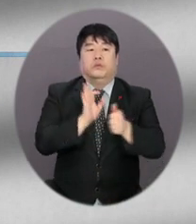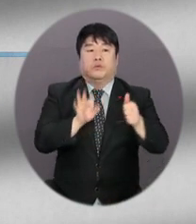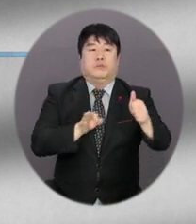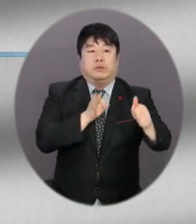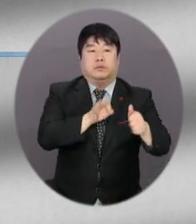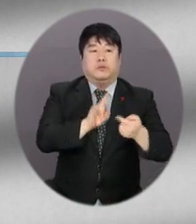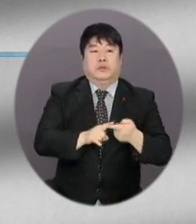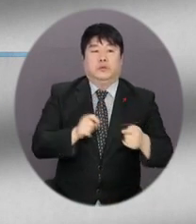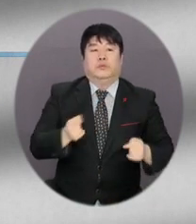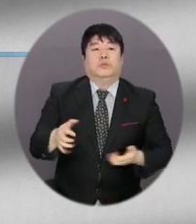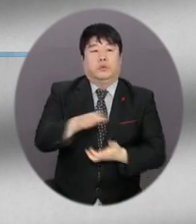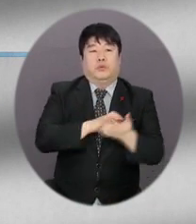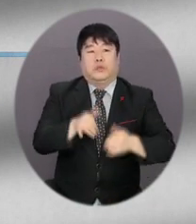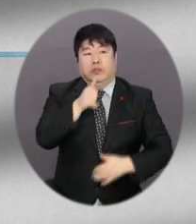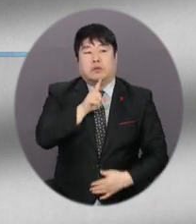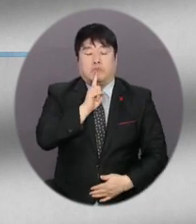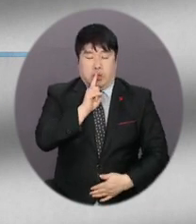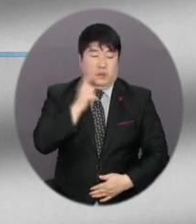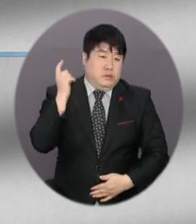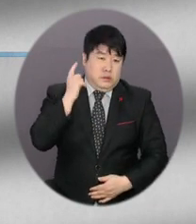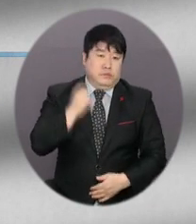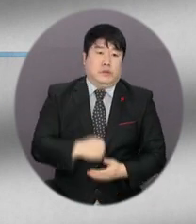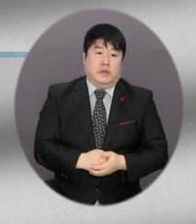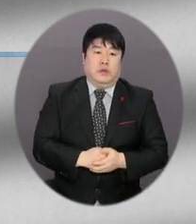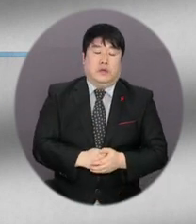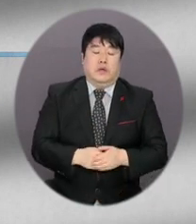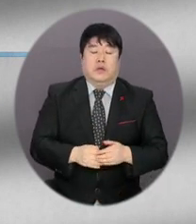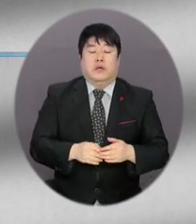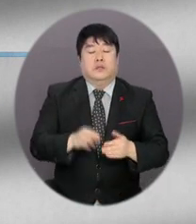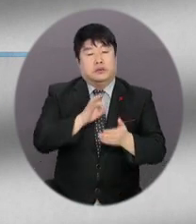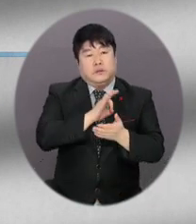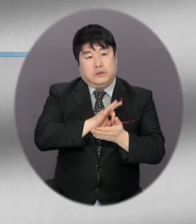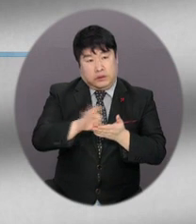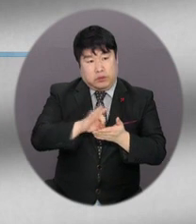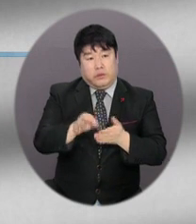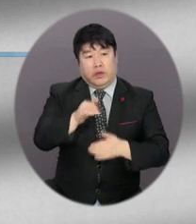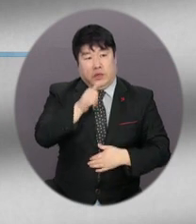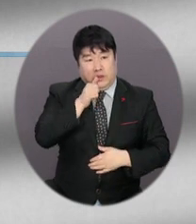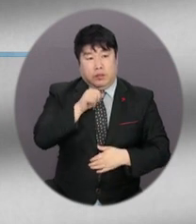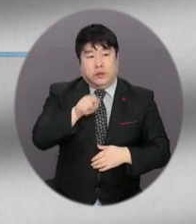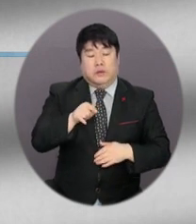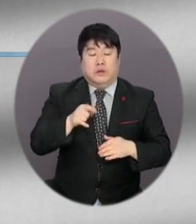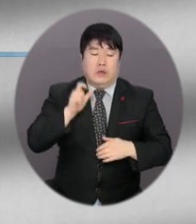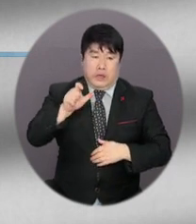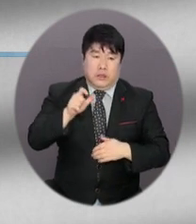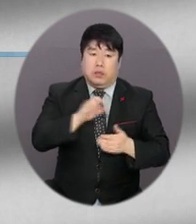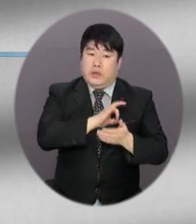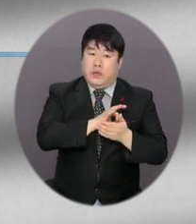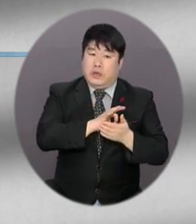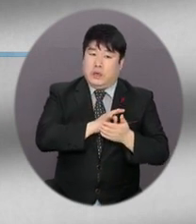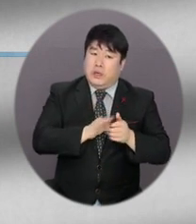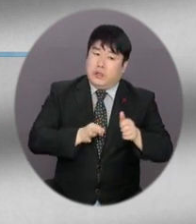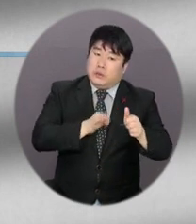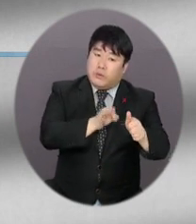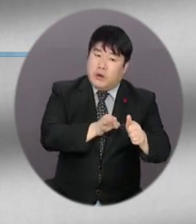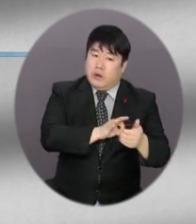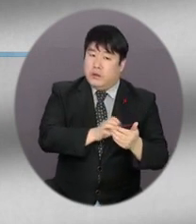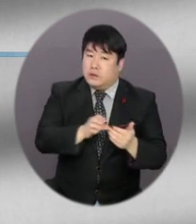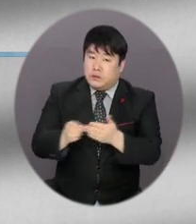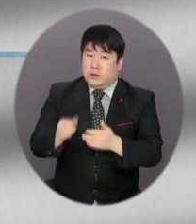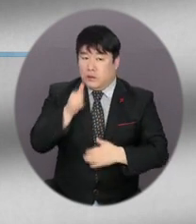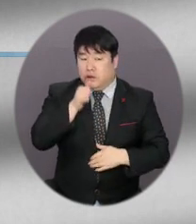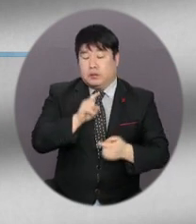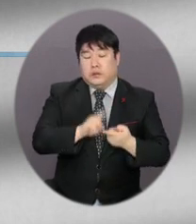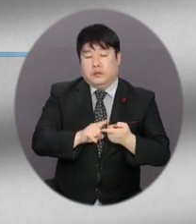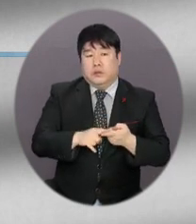대하여 좀 논란이 있다는 이야기를 들었습니다. 집행에 있어 강제적 배분에 있는지 아마